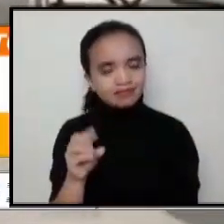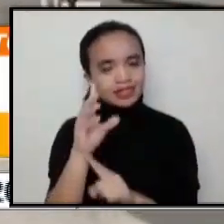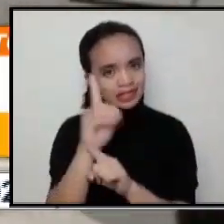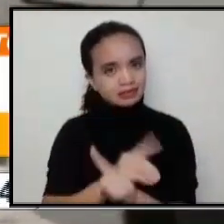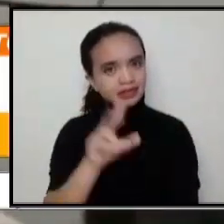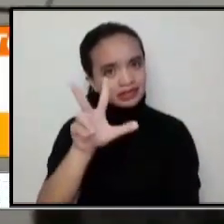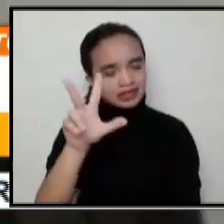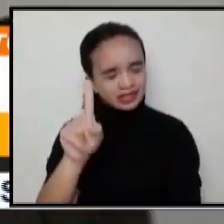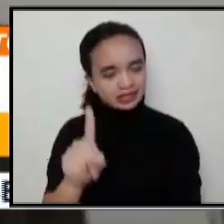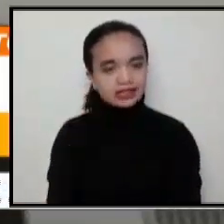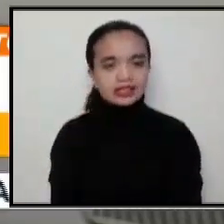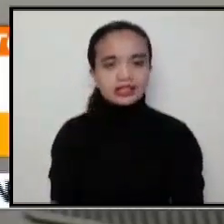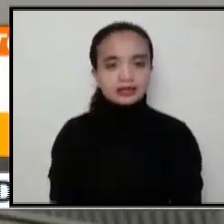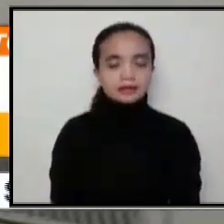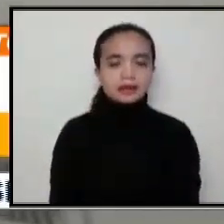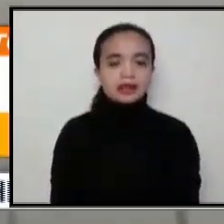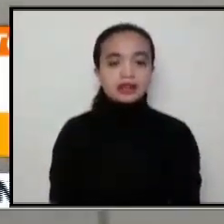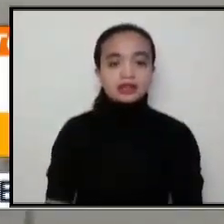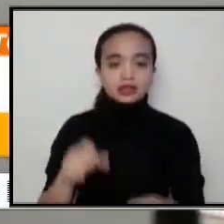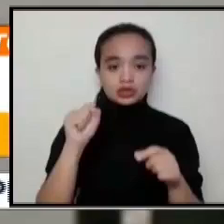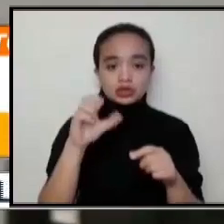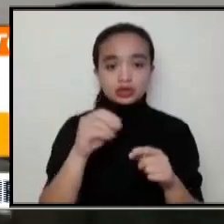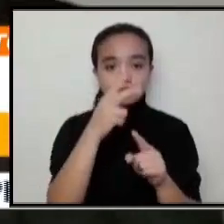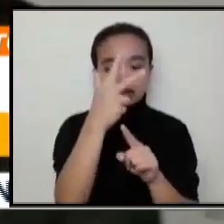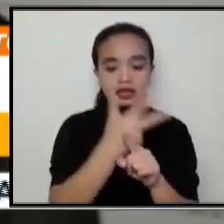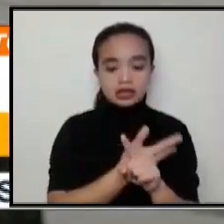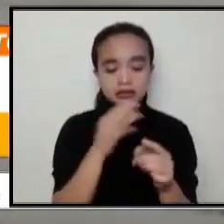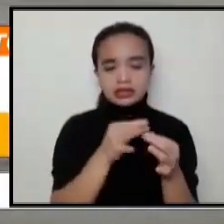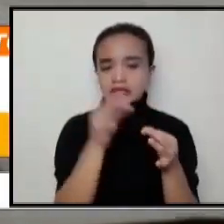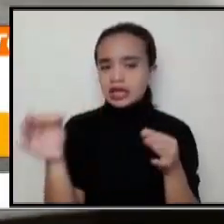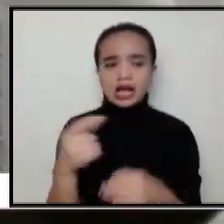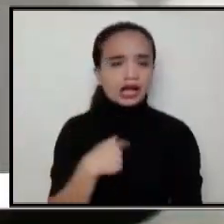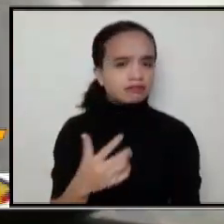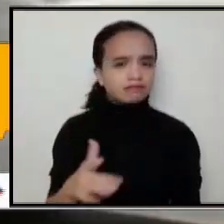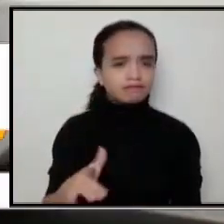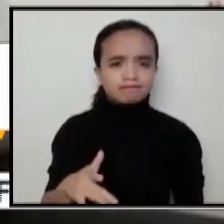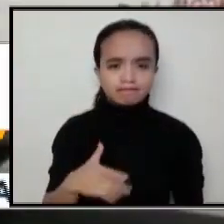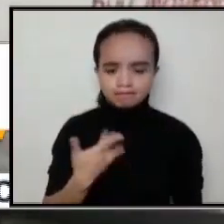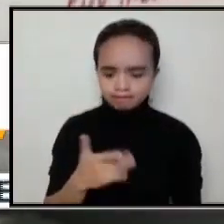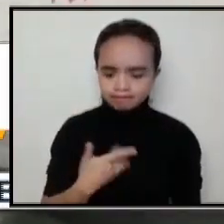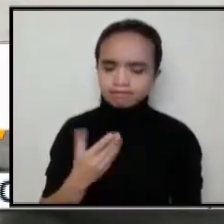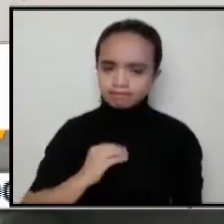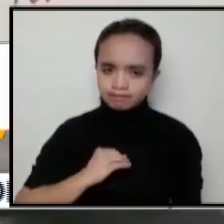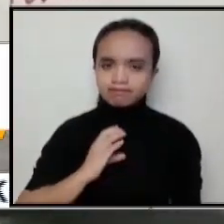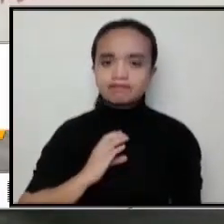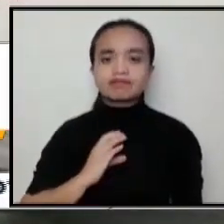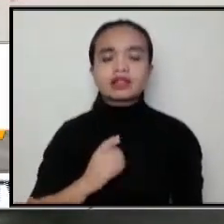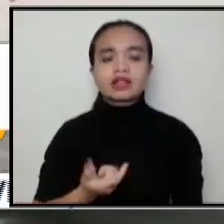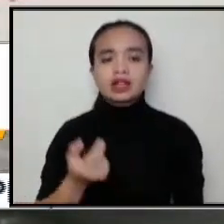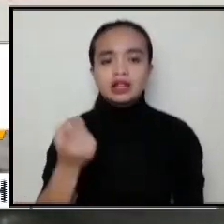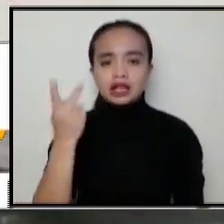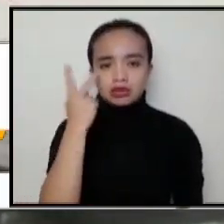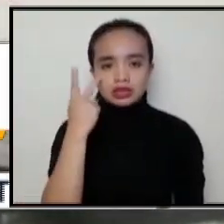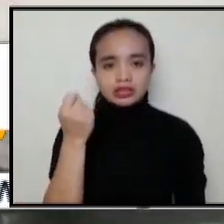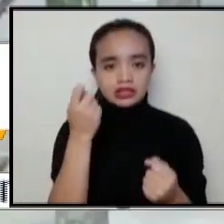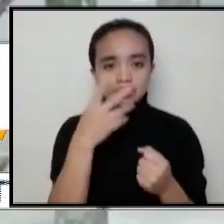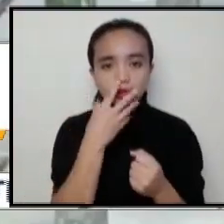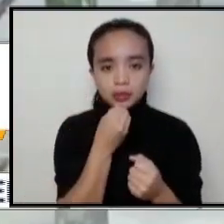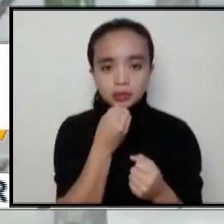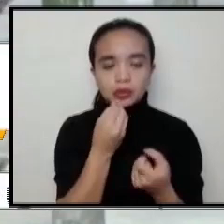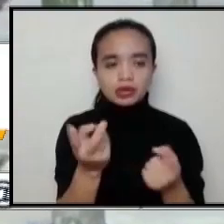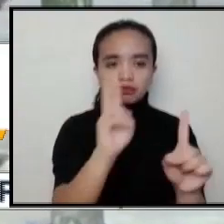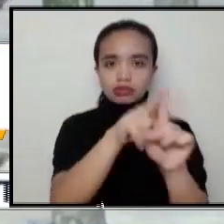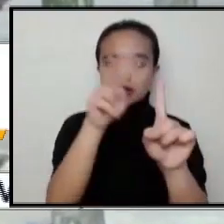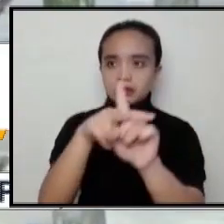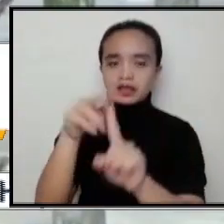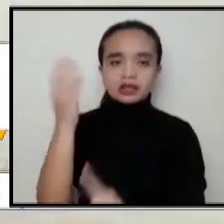3-month extension, and ako, I feel confident dahil nakita ko yung mga mukha ng mga humabol ng December. I